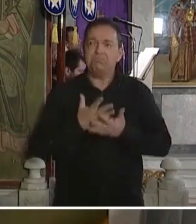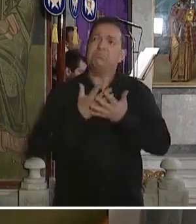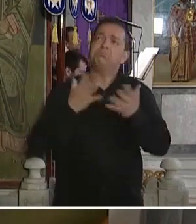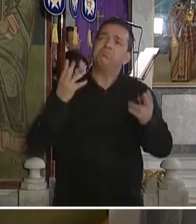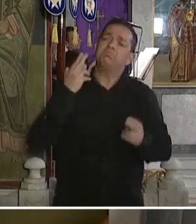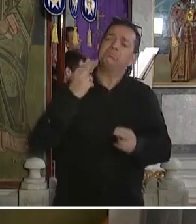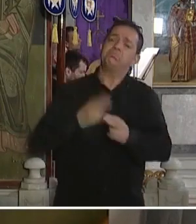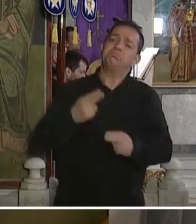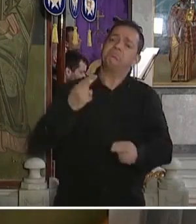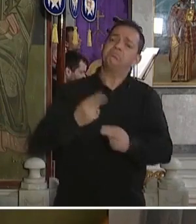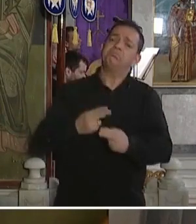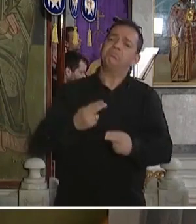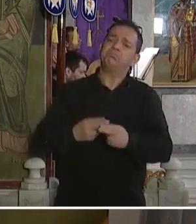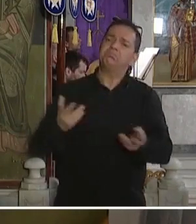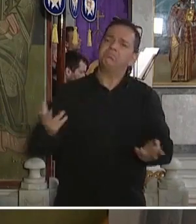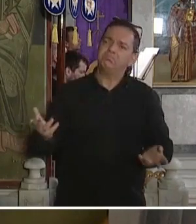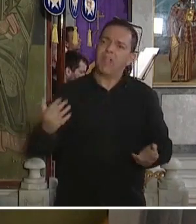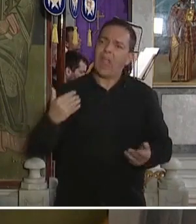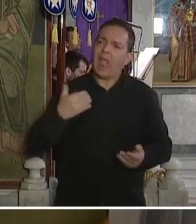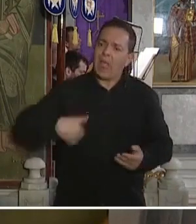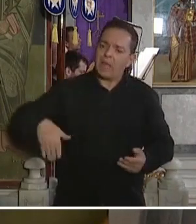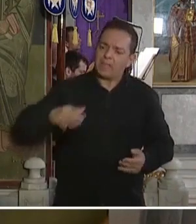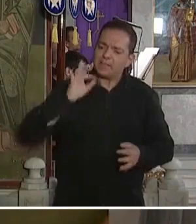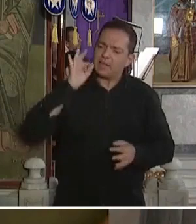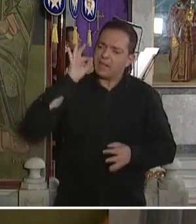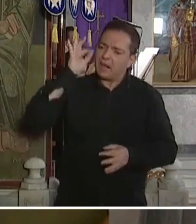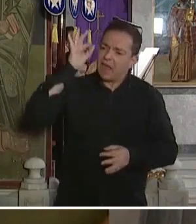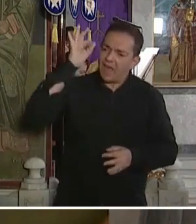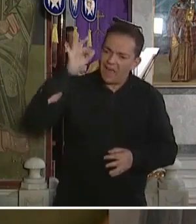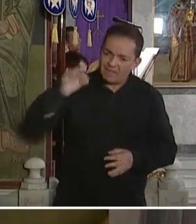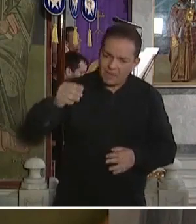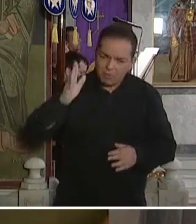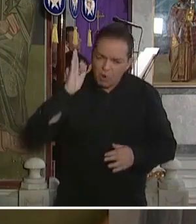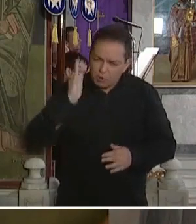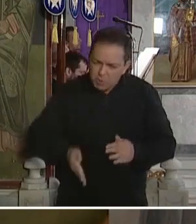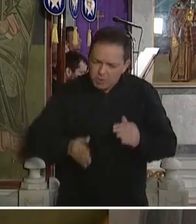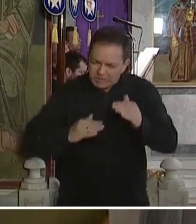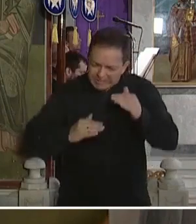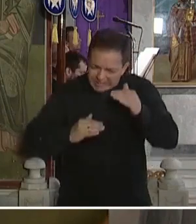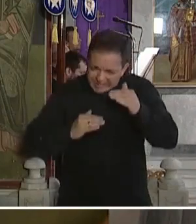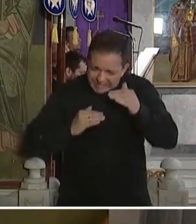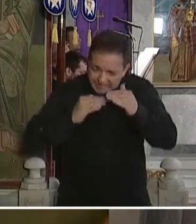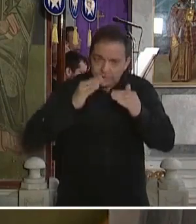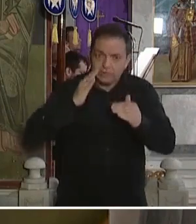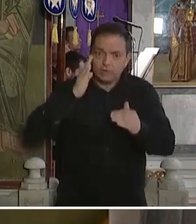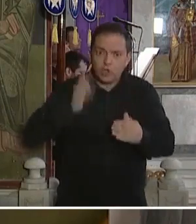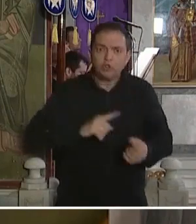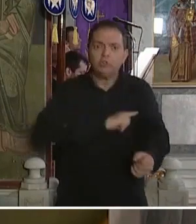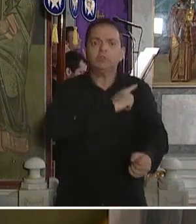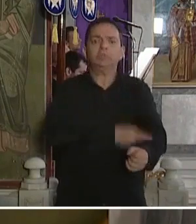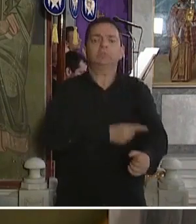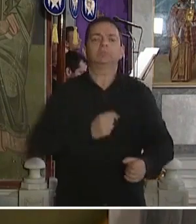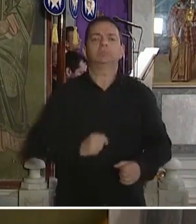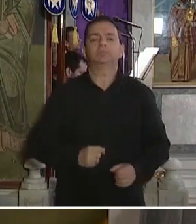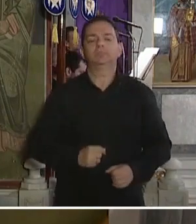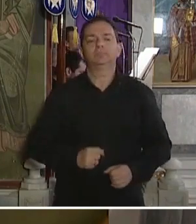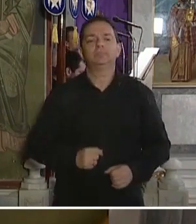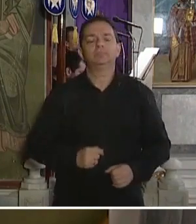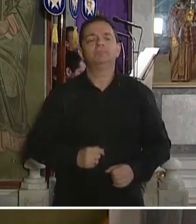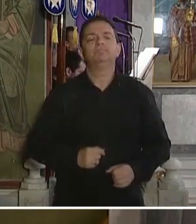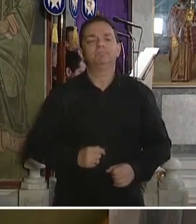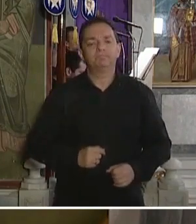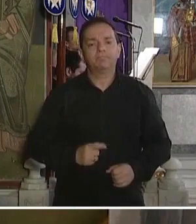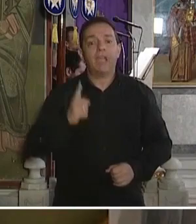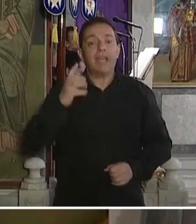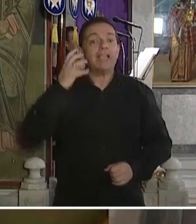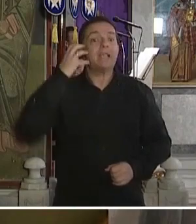είναι να φτάσουμε λίγο στα όρια μας. Ένας επιστήμονας